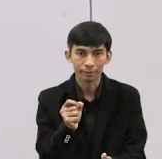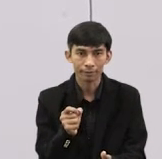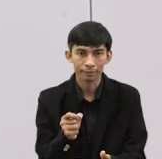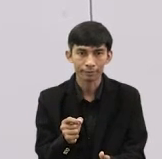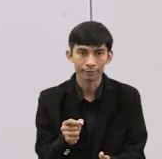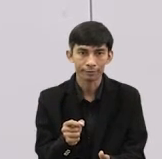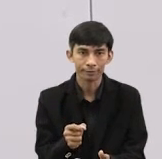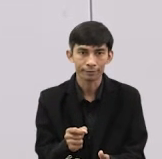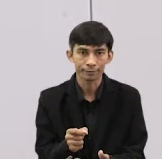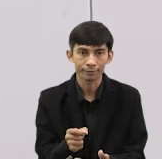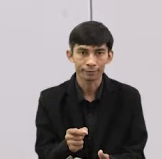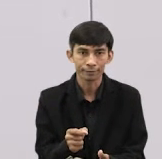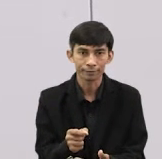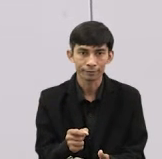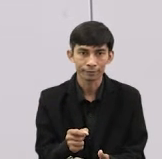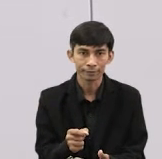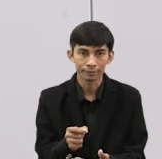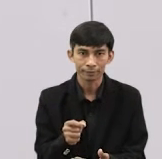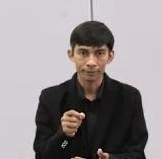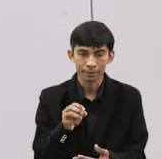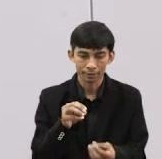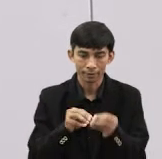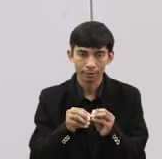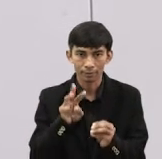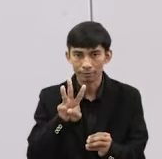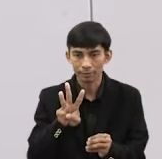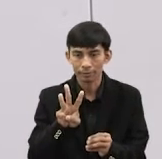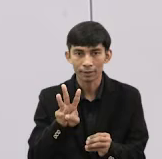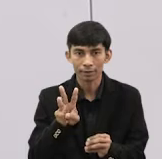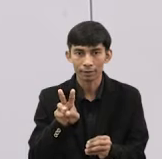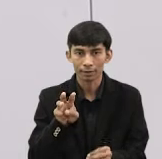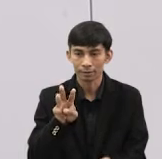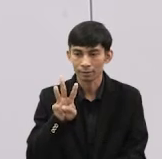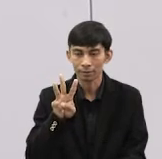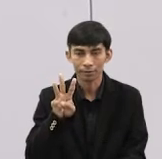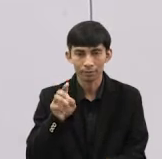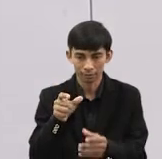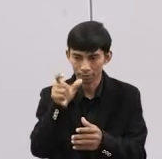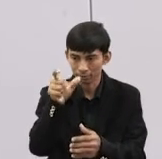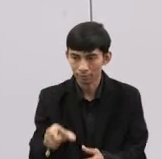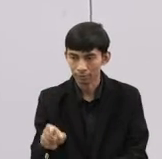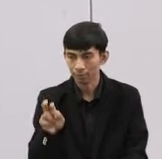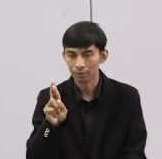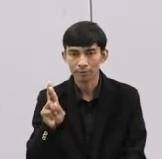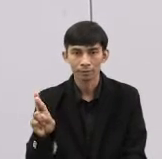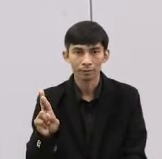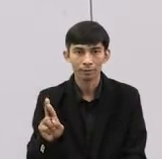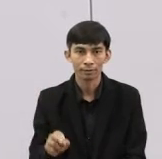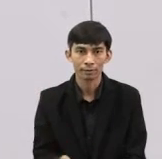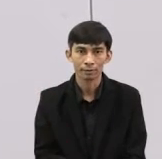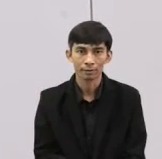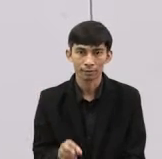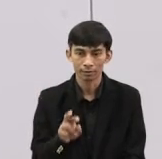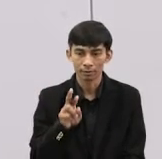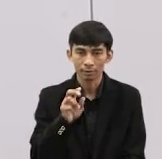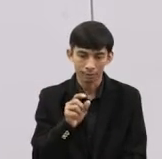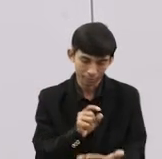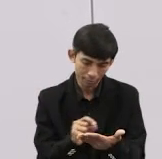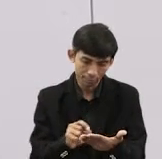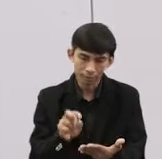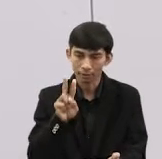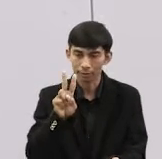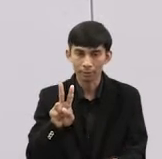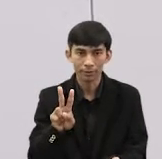thật nó không tông tông đọc được chứ lấy bấy nó không tông rì chẳng dừng dọc lịch pi ní mò sở xê nơi kháng kào ông